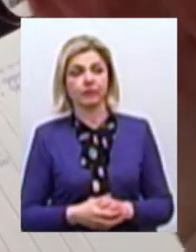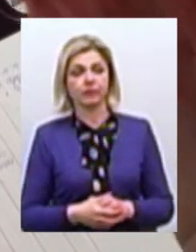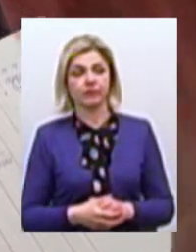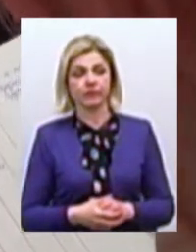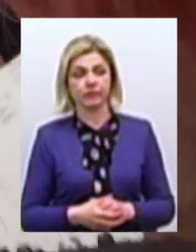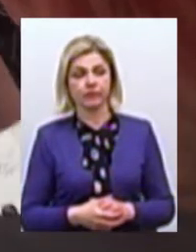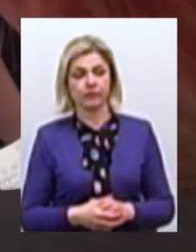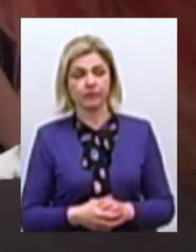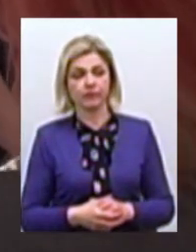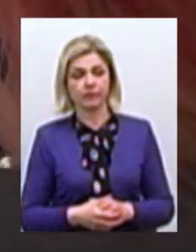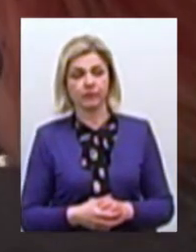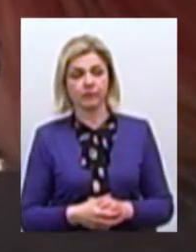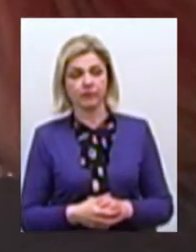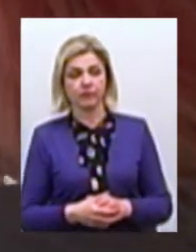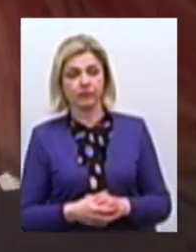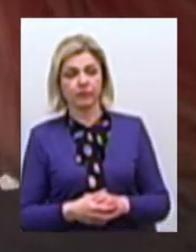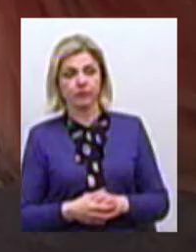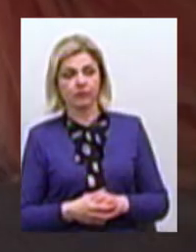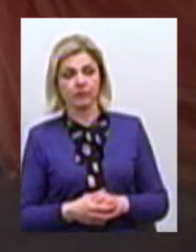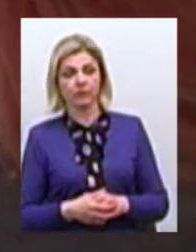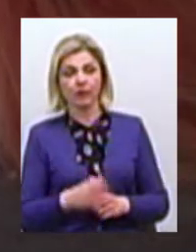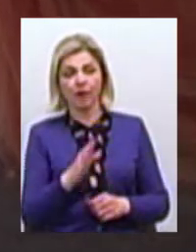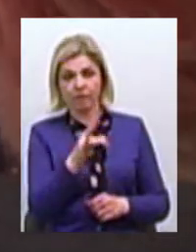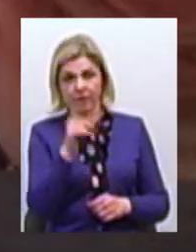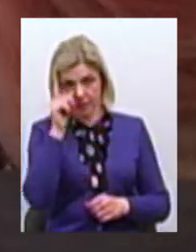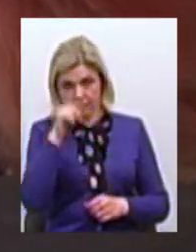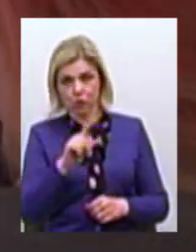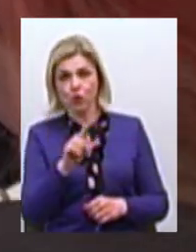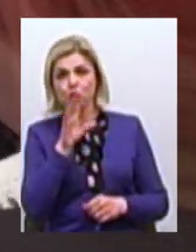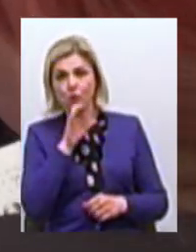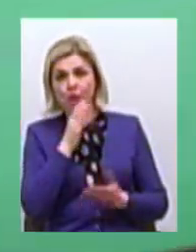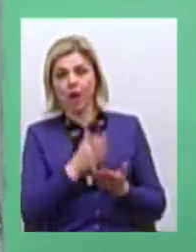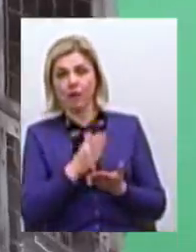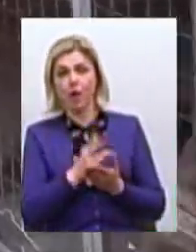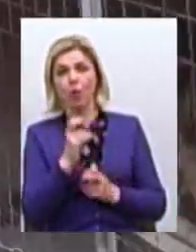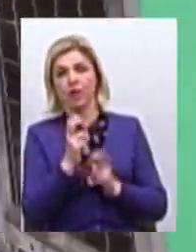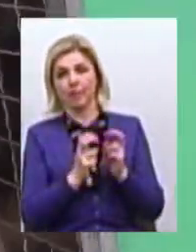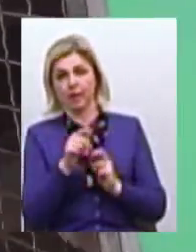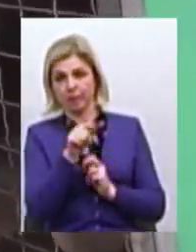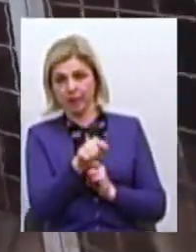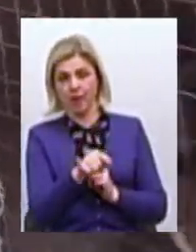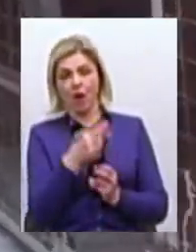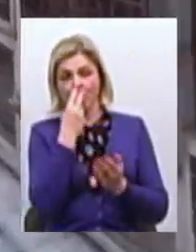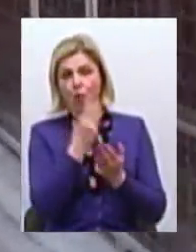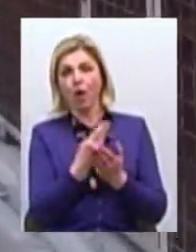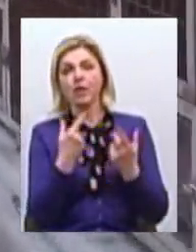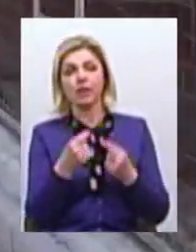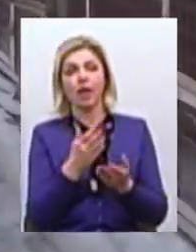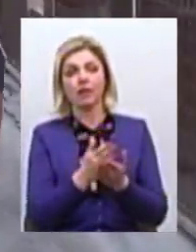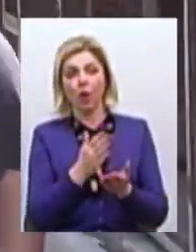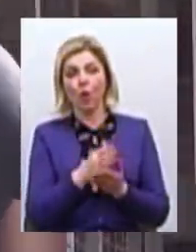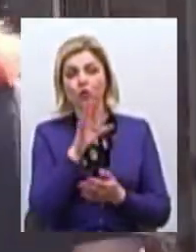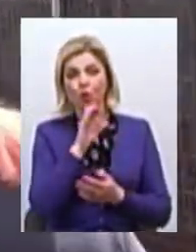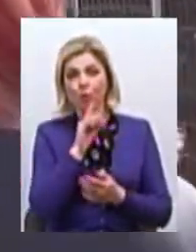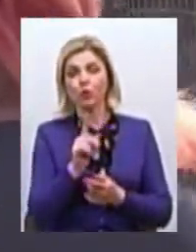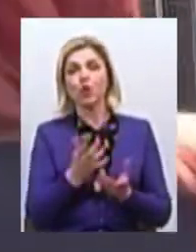А почему вы не внесли собаки, находятся на предприятии? Почему вы не внесли? Показати, де розміщені собаки, яких прийняли вчора,